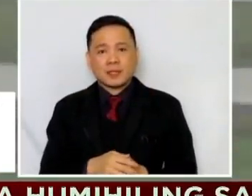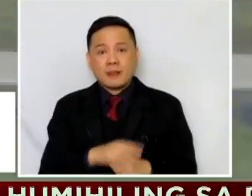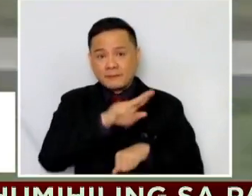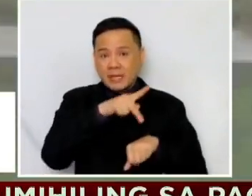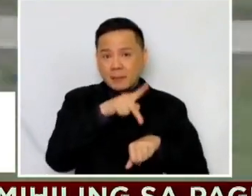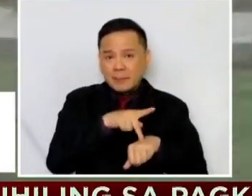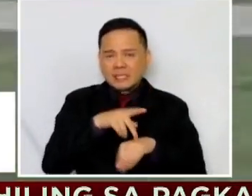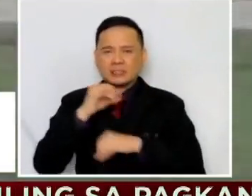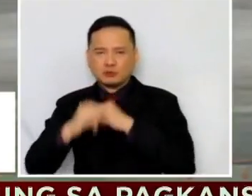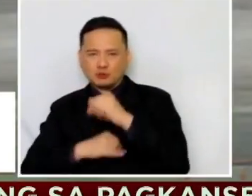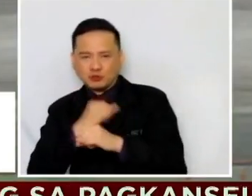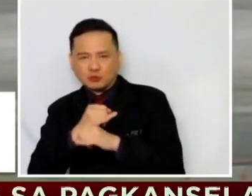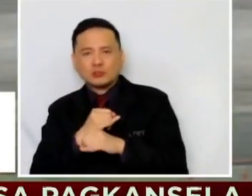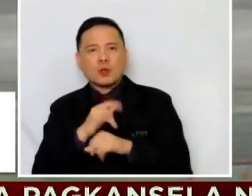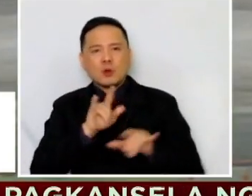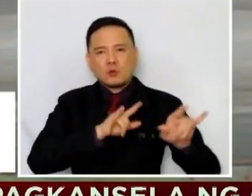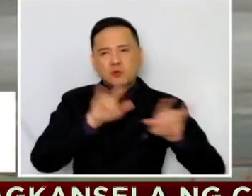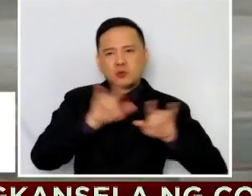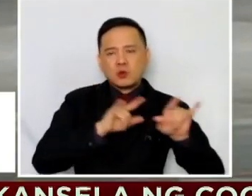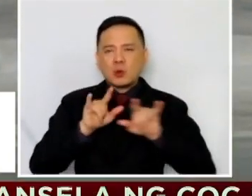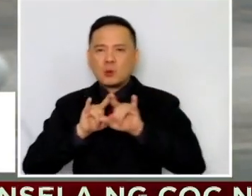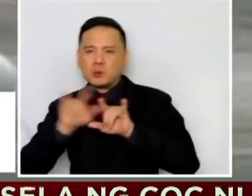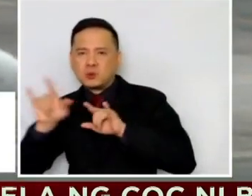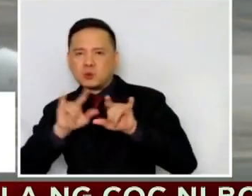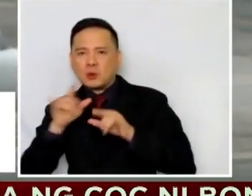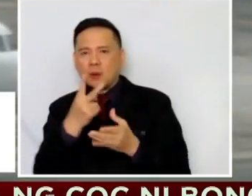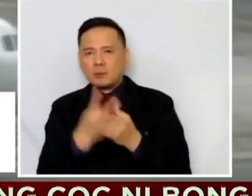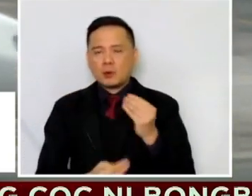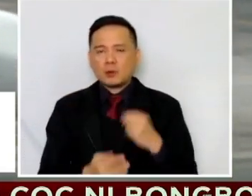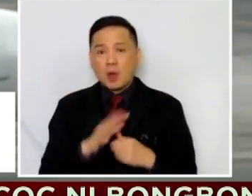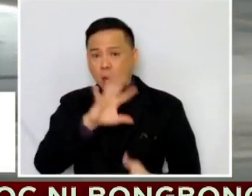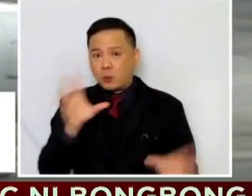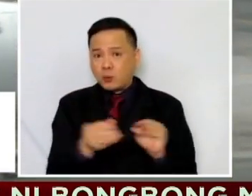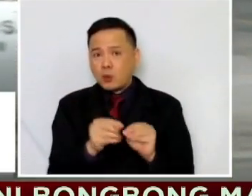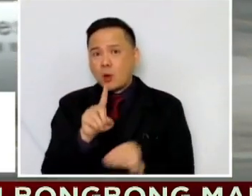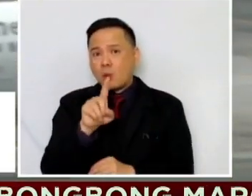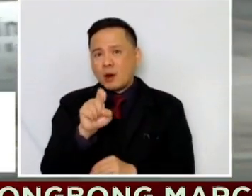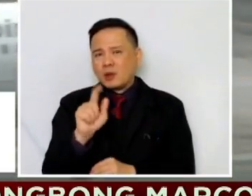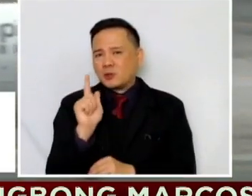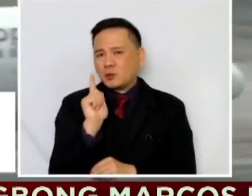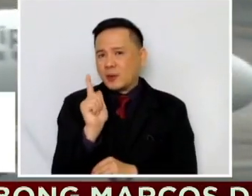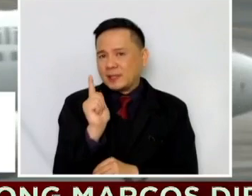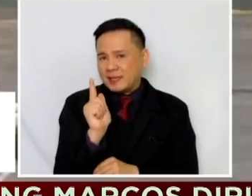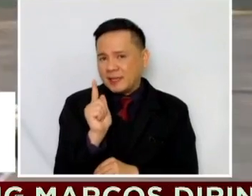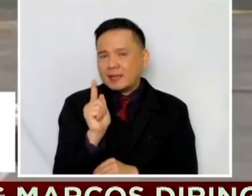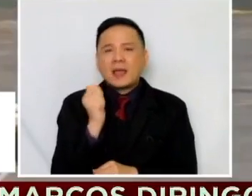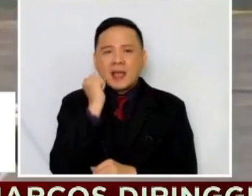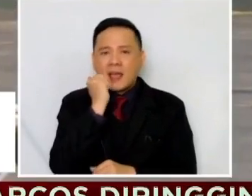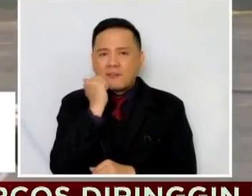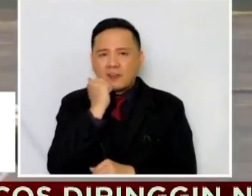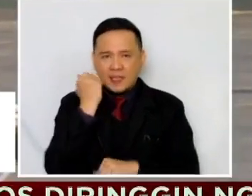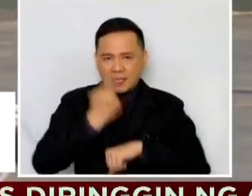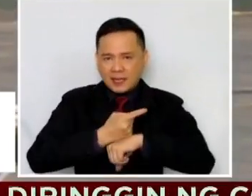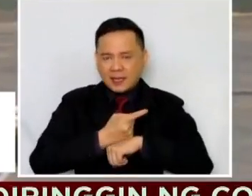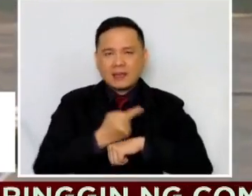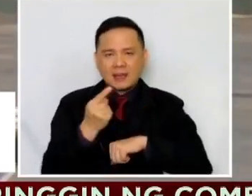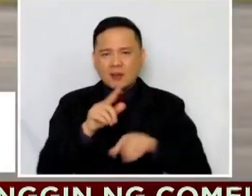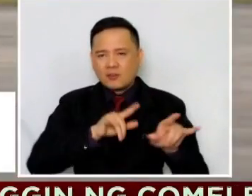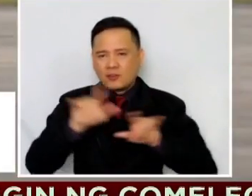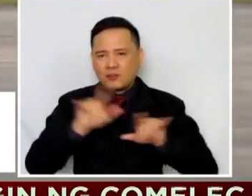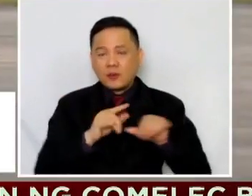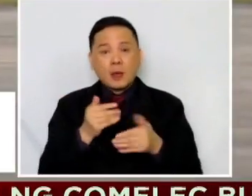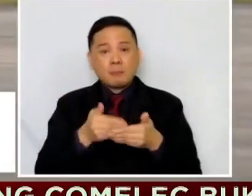ng Philippine Airlines na sa ngayon ay nasa 120 na flight legs kada araw. Bago ang pandemic,